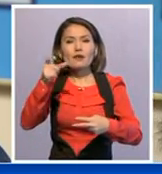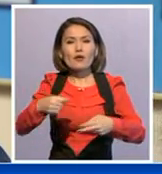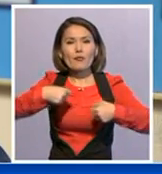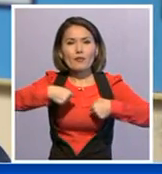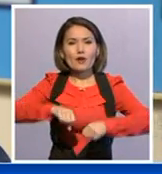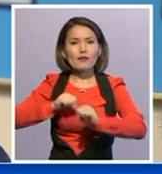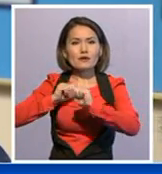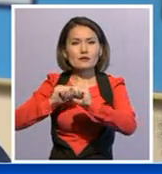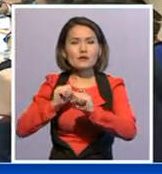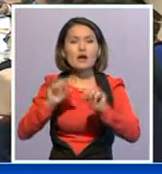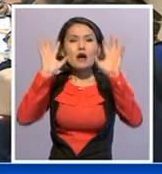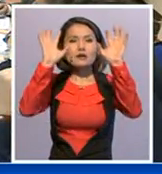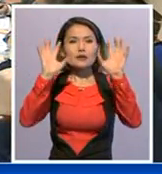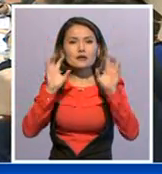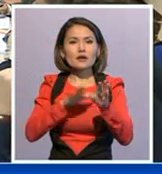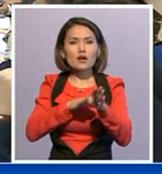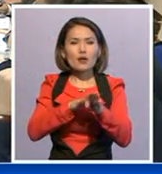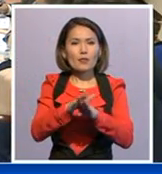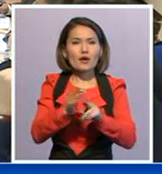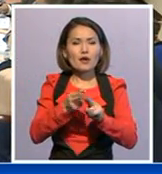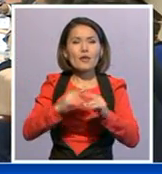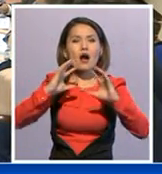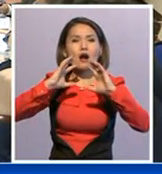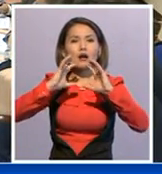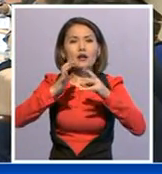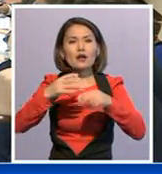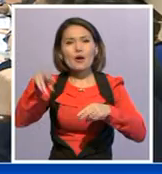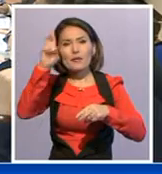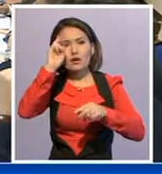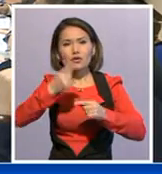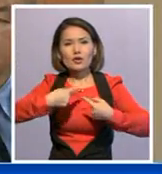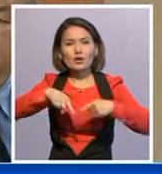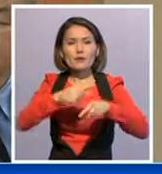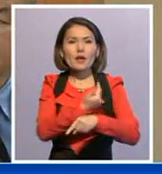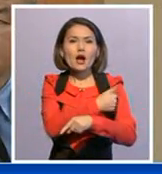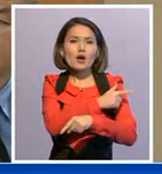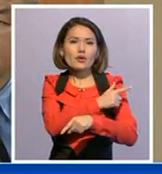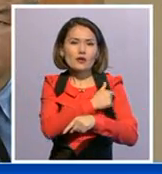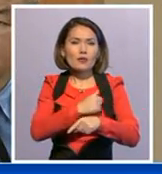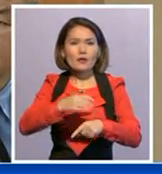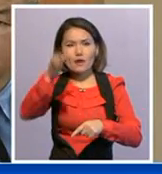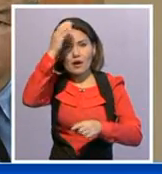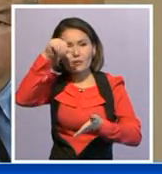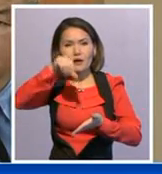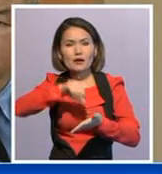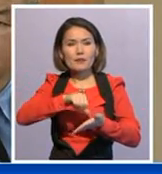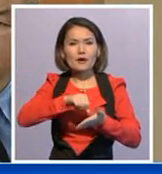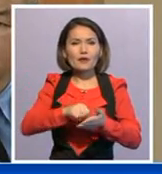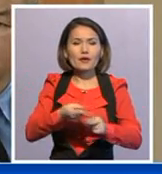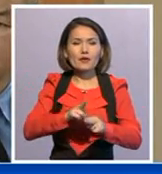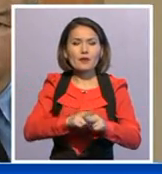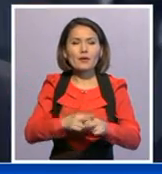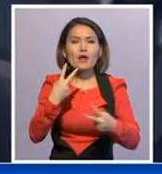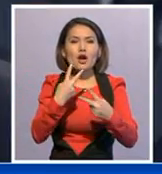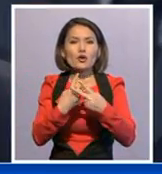және заңдылықты сақтау бойынша халықаралық бюроның, мемлекеттік органдар мен денсаулық сақтау мекемелерінің өкілдері қатысты. Мақсат — қылмыстық